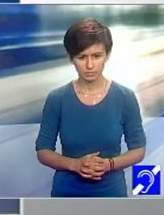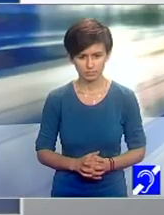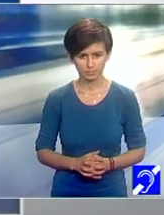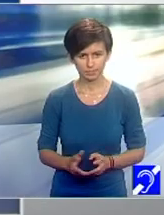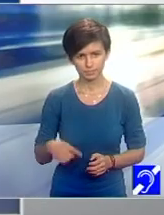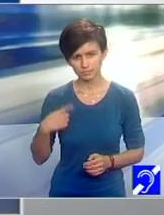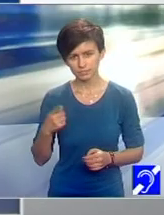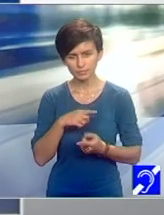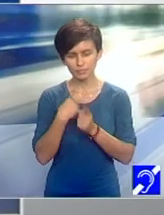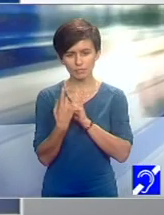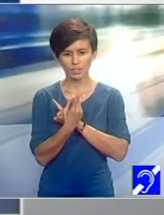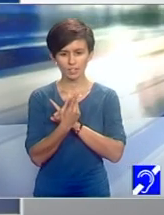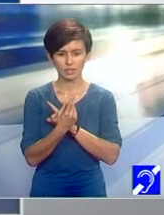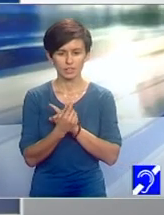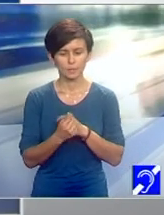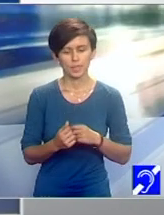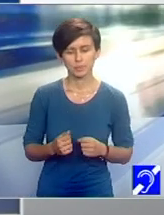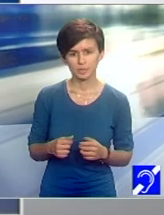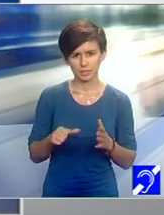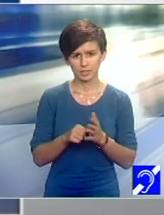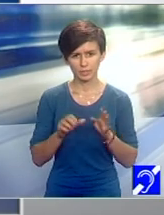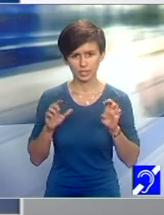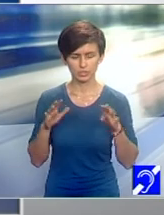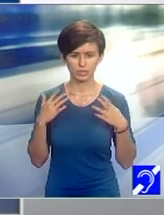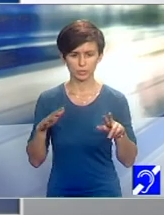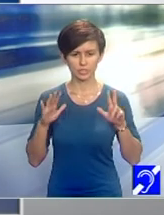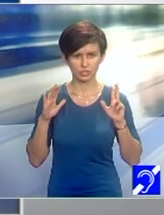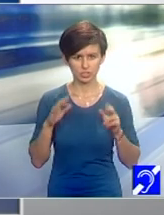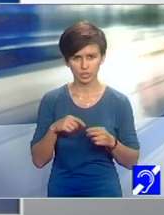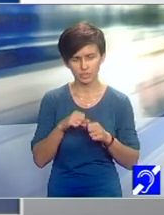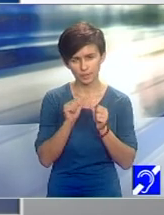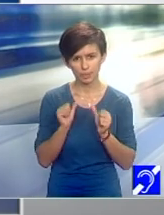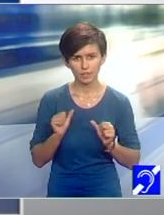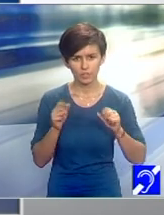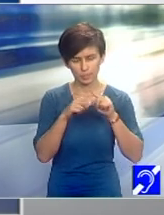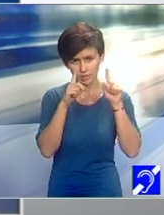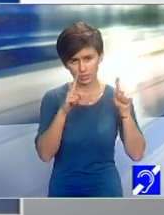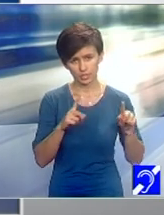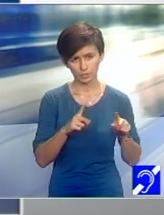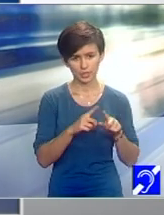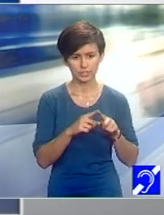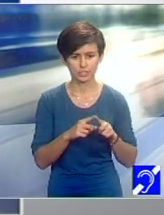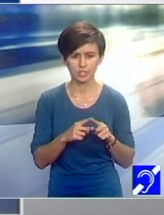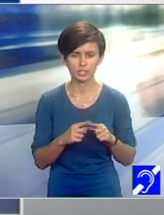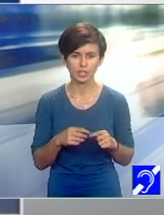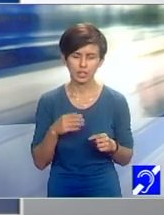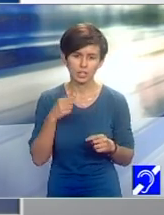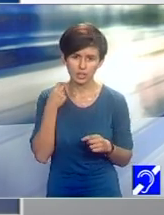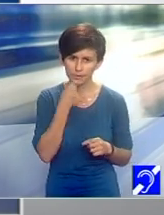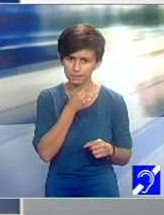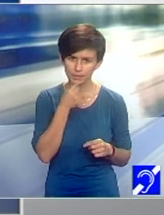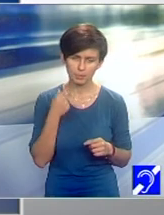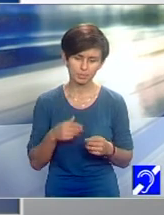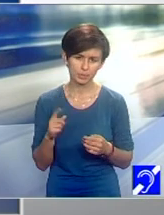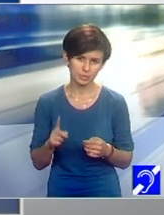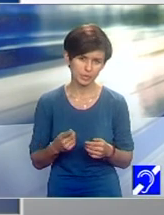După schimbarea de regim, din 1989 s-a creat o imagine reală asupra discrepanței dintre șansele de a urma învățământul